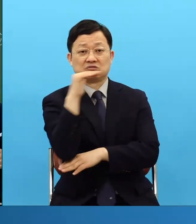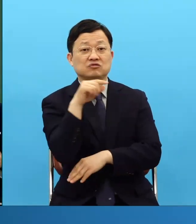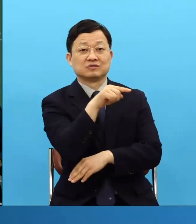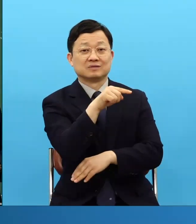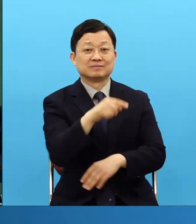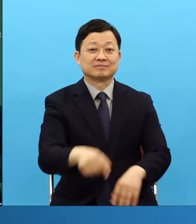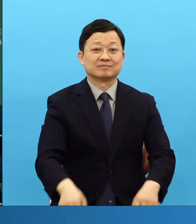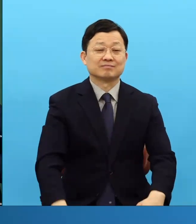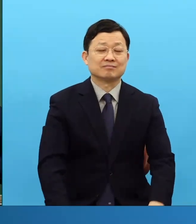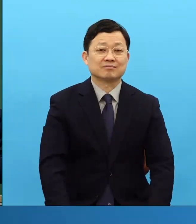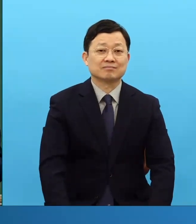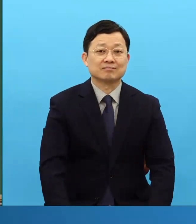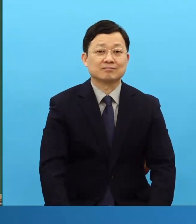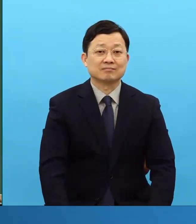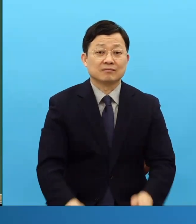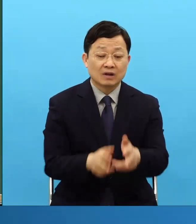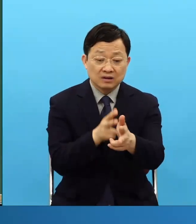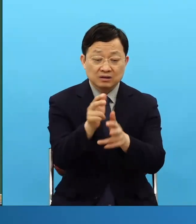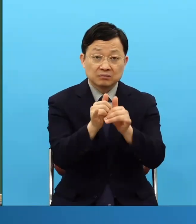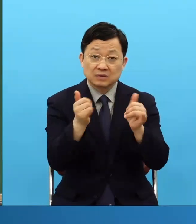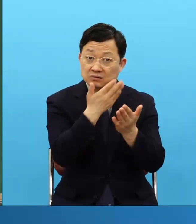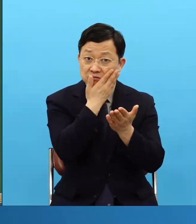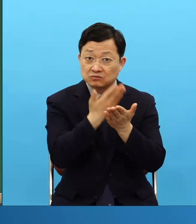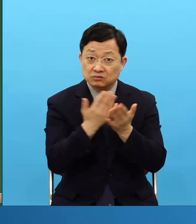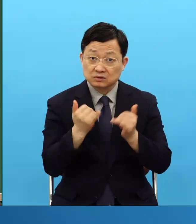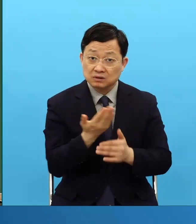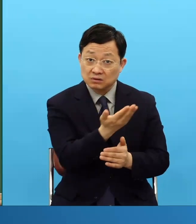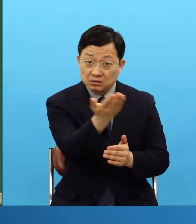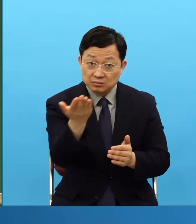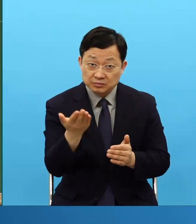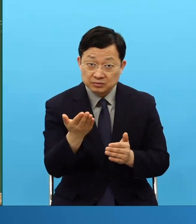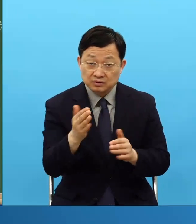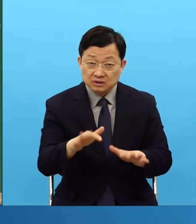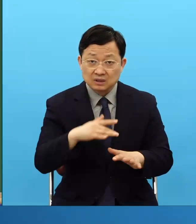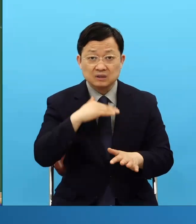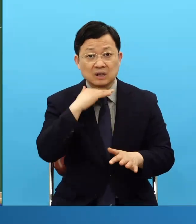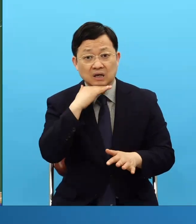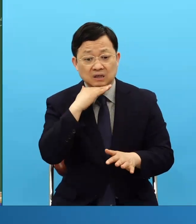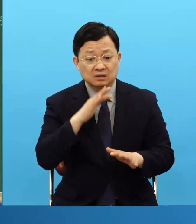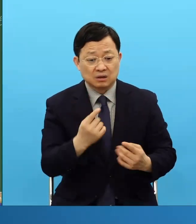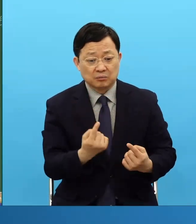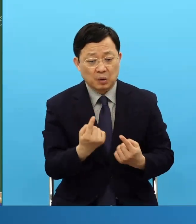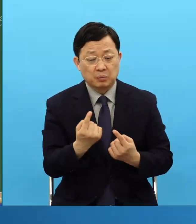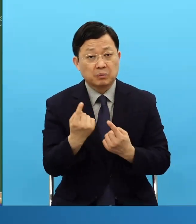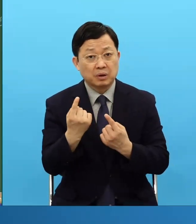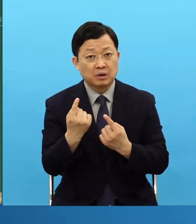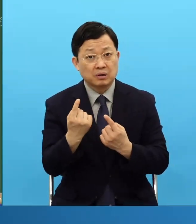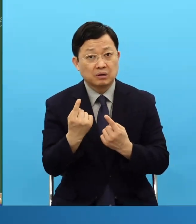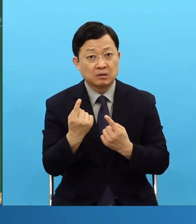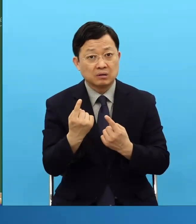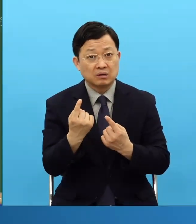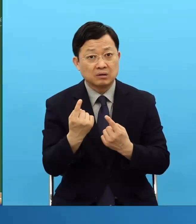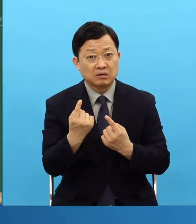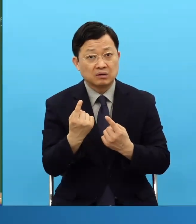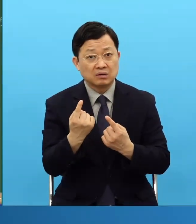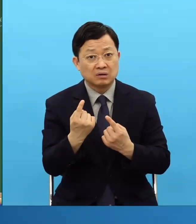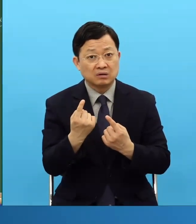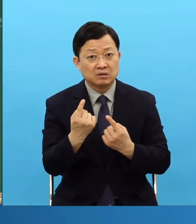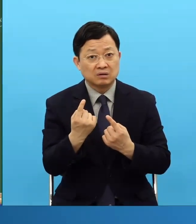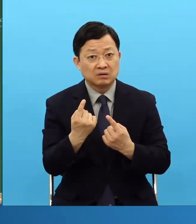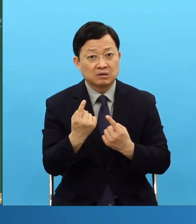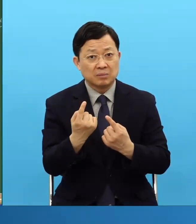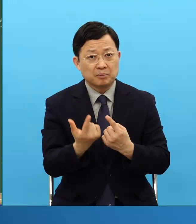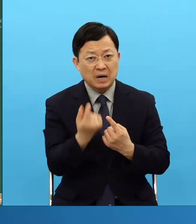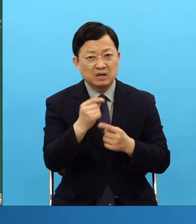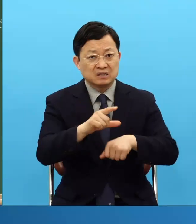receive answers from prayer. 그 산업인들, 중위자분들은 여러분들 나이가 지금요. 그렇게 이제 기다려야 될 나이가 아닙니다.